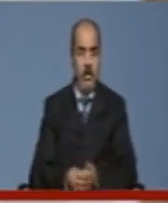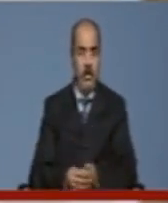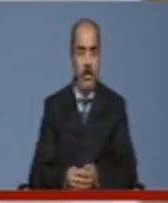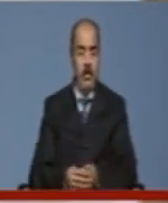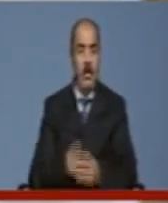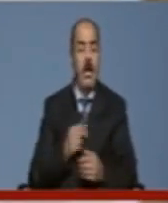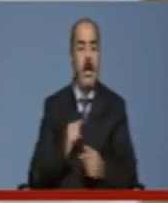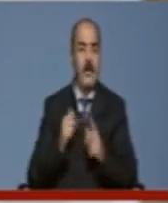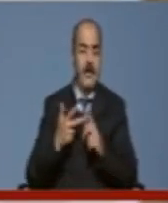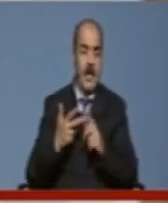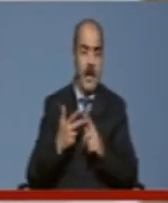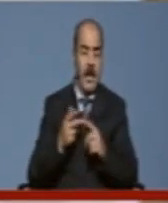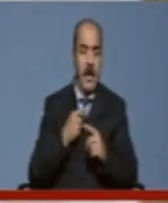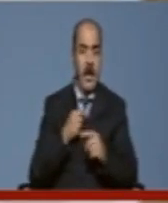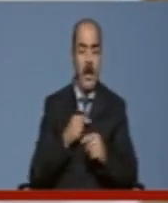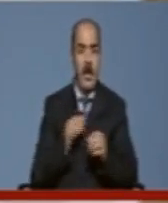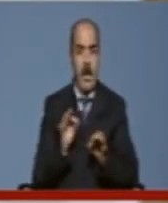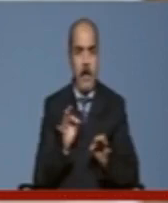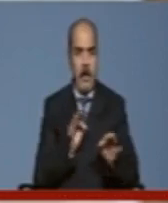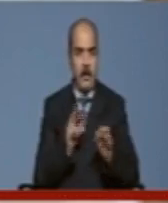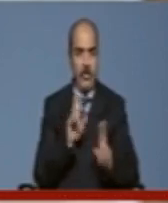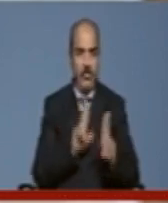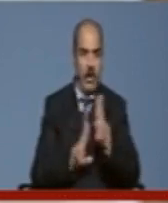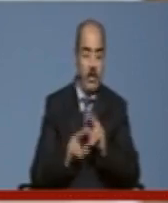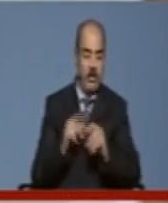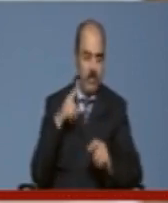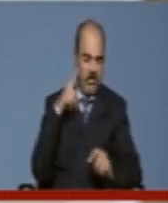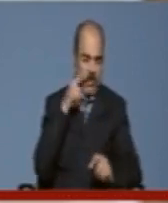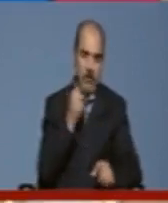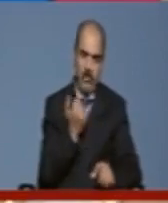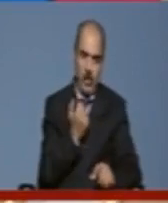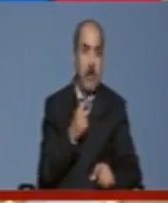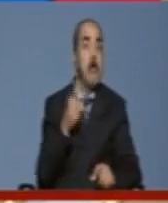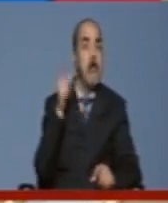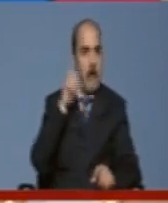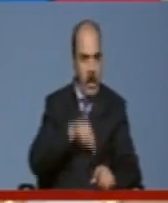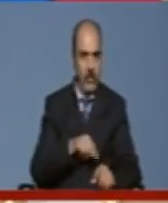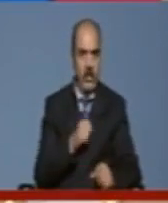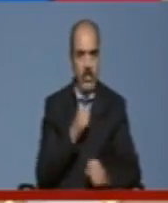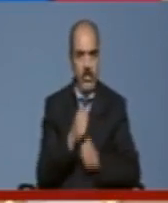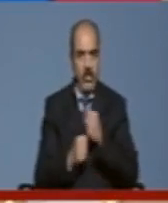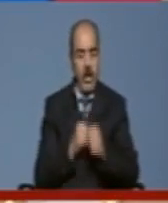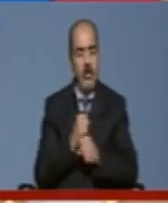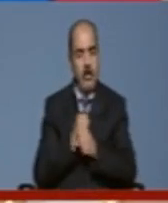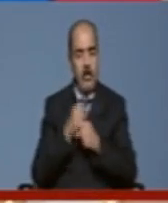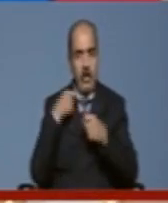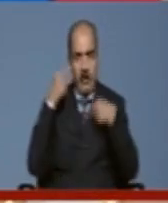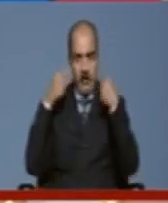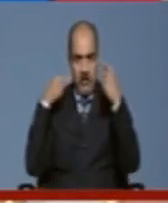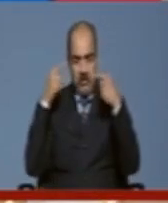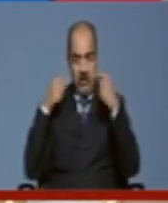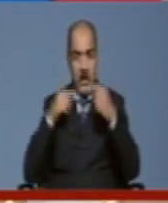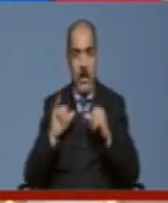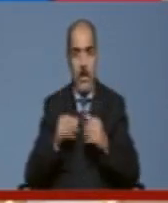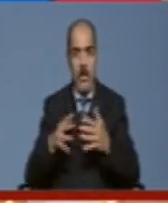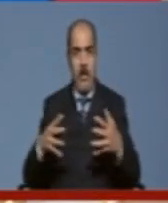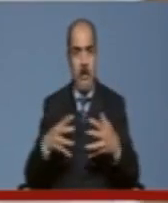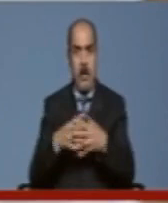هو المحور السياسي. طبعا هو الأصعب، ولكنه هو في جذور الكثير أو سبب الكثير